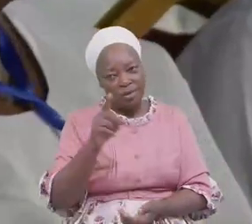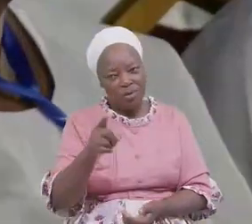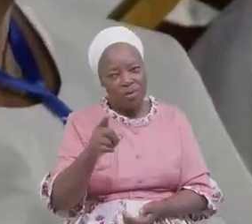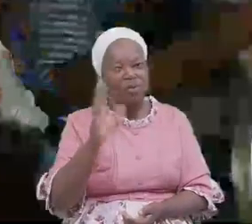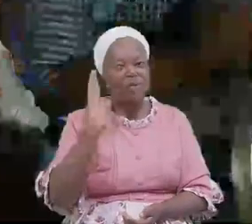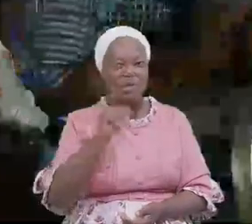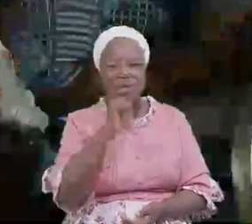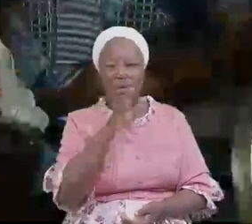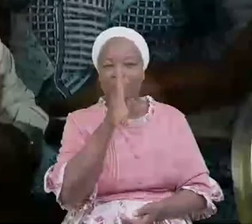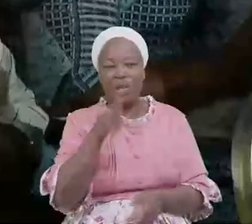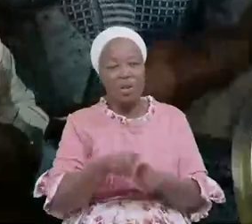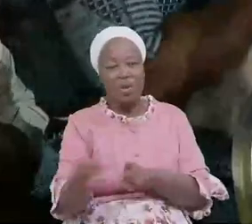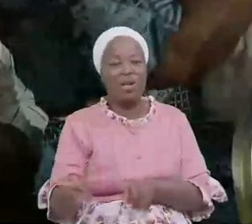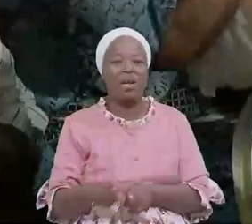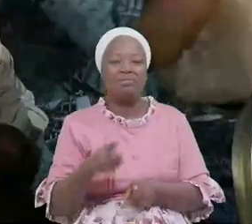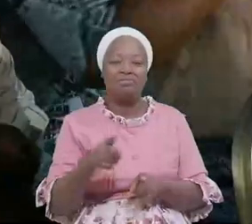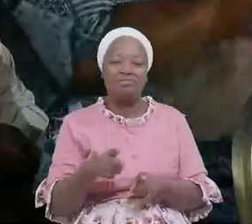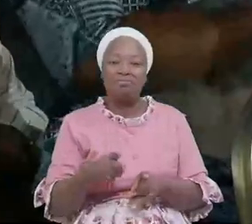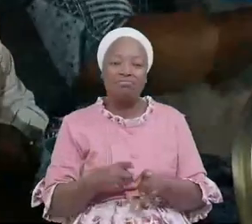Tu ne seras pas dans un coin en train de critiquer.